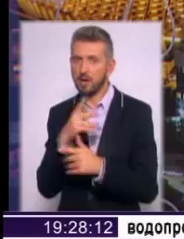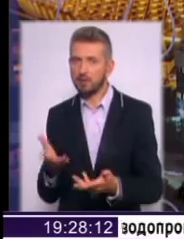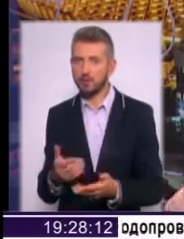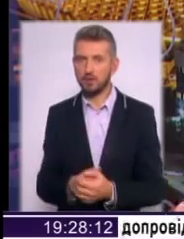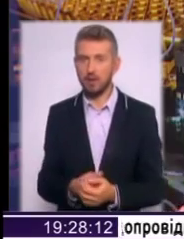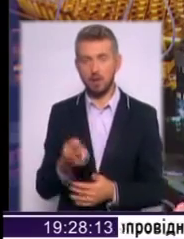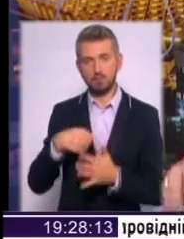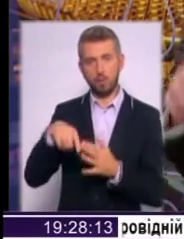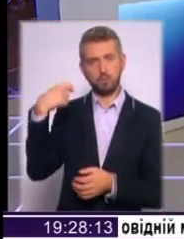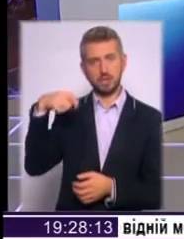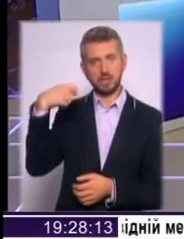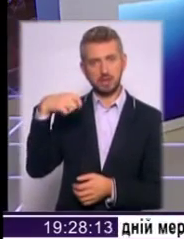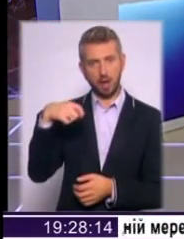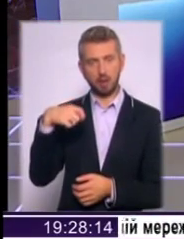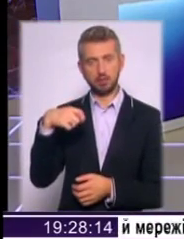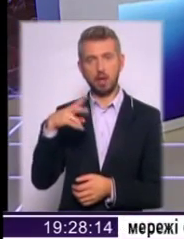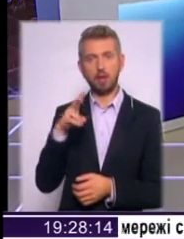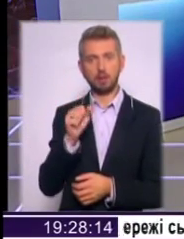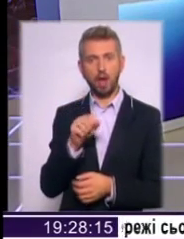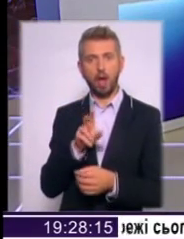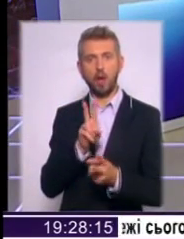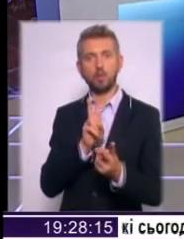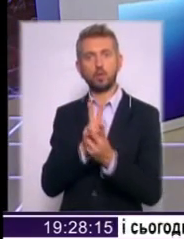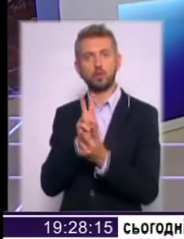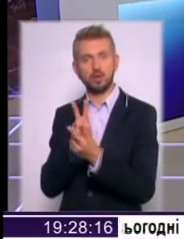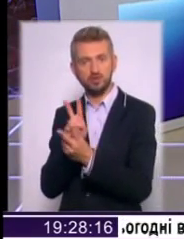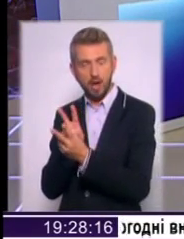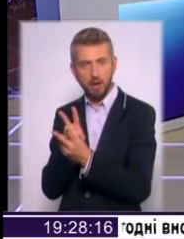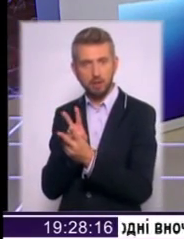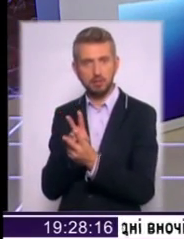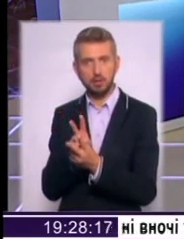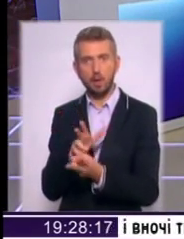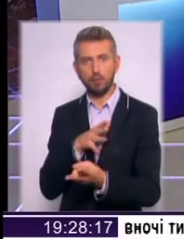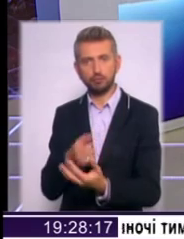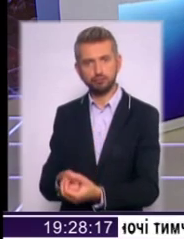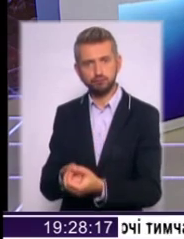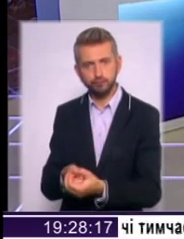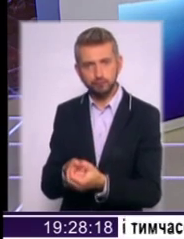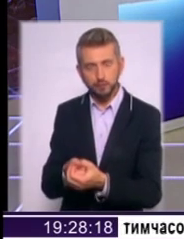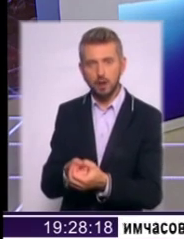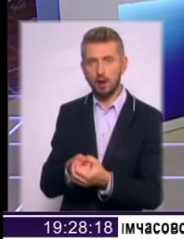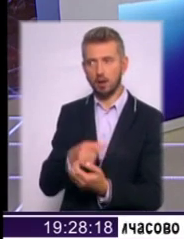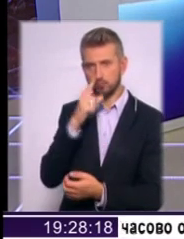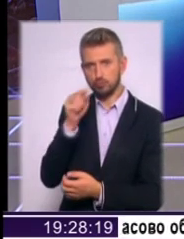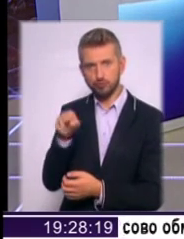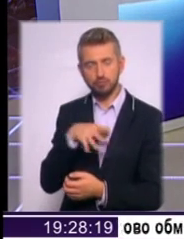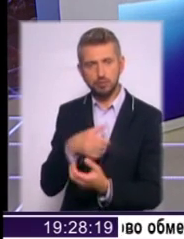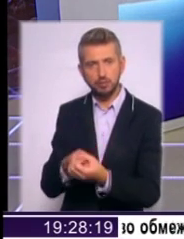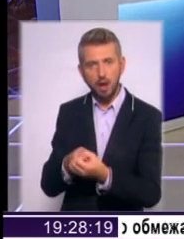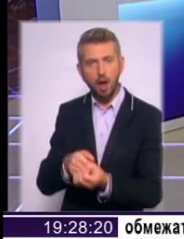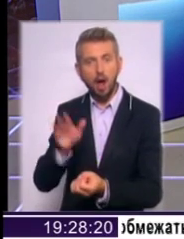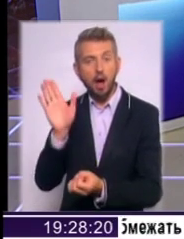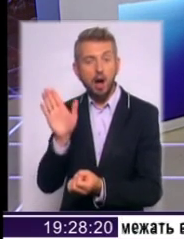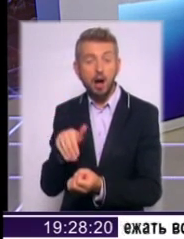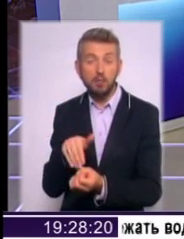Бо президент на зустрічах певних тиснув руку, да, президенту Російської Федерації, і потім критика